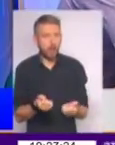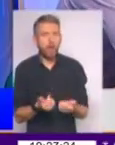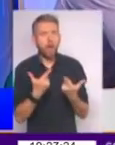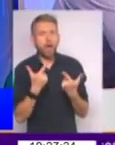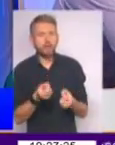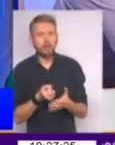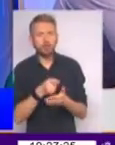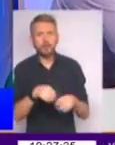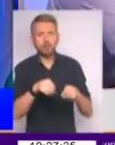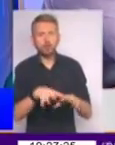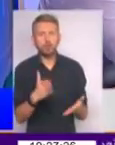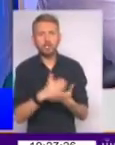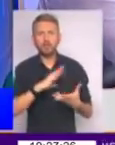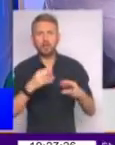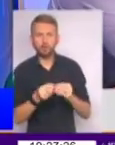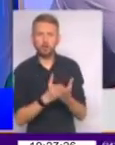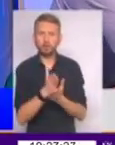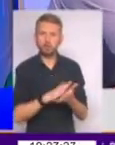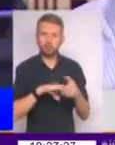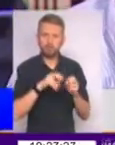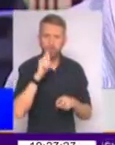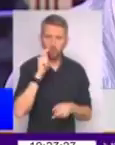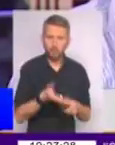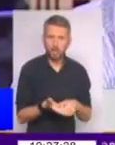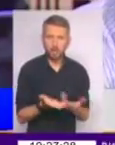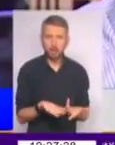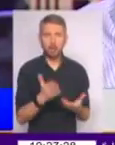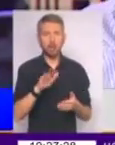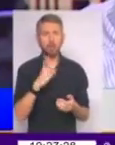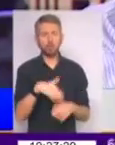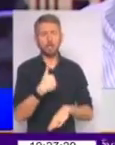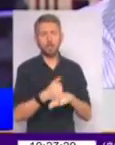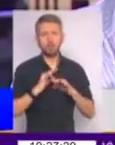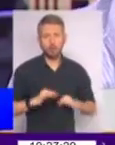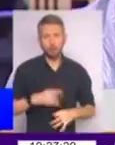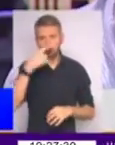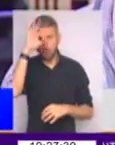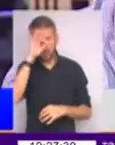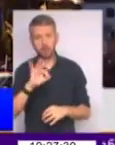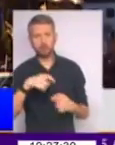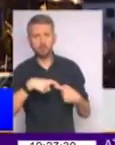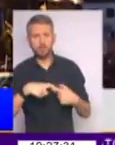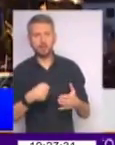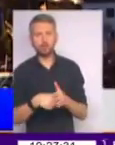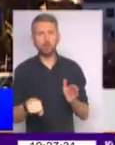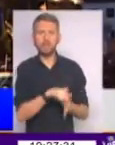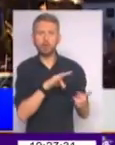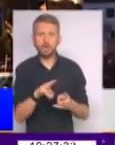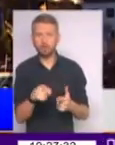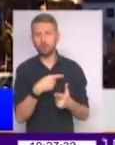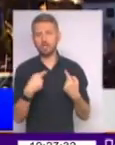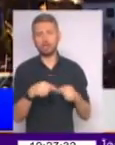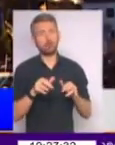цієї постанови, є висновки Служби безпеки України, нехай буде Генпрокуратури, поліції щодо прив'язки до тероризму чи інших